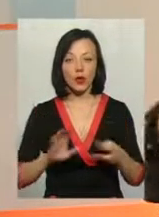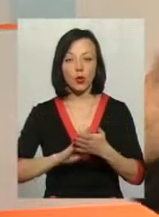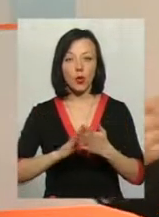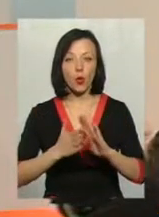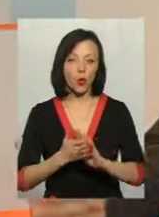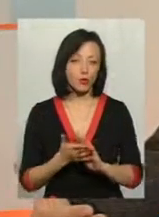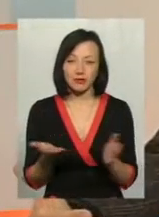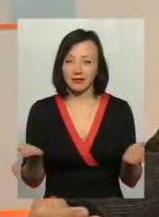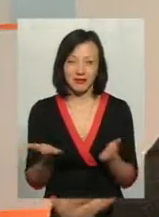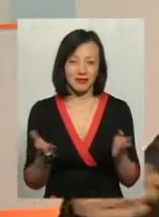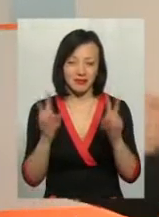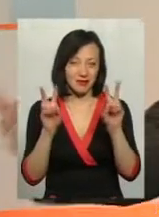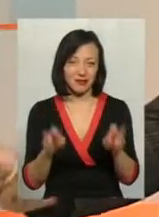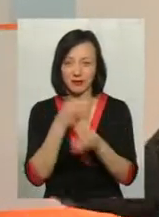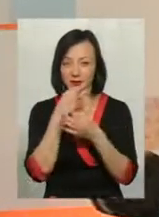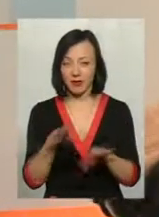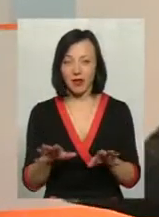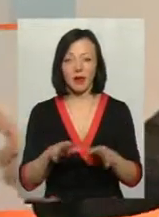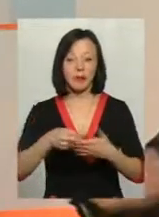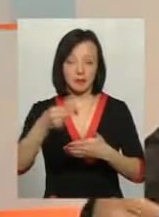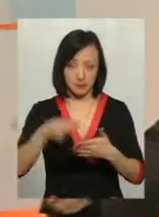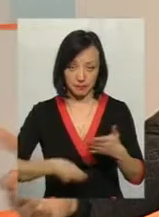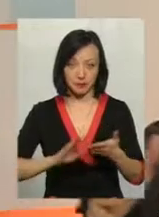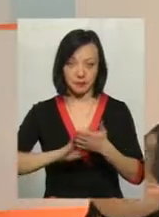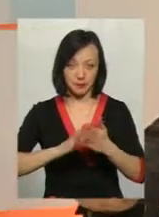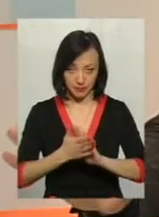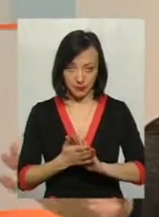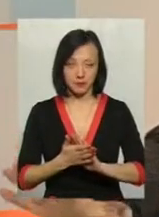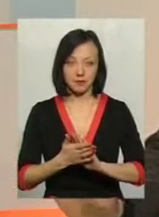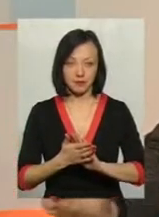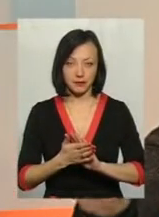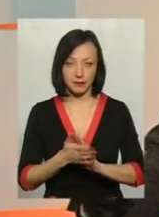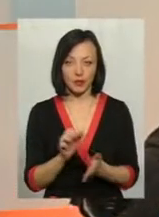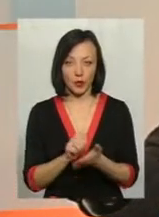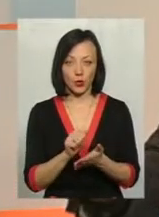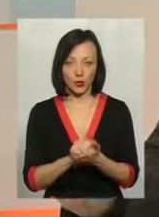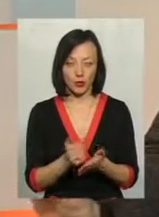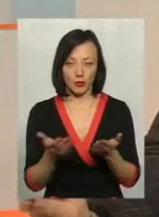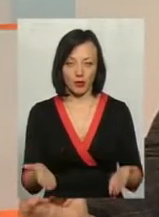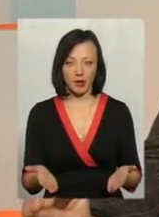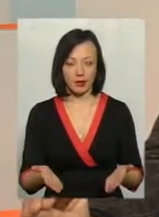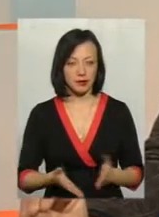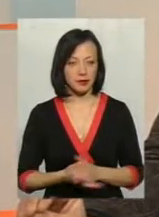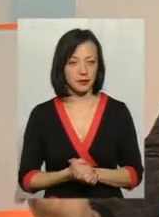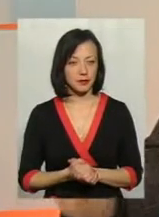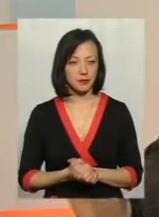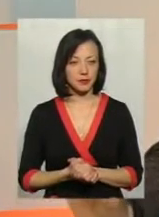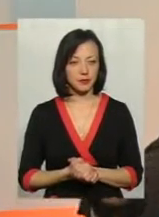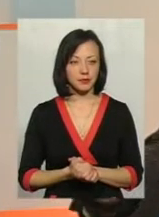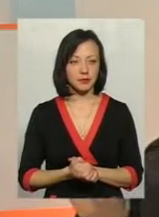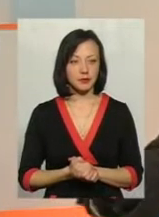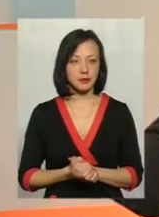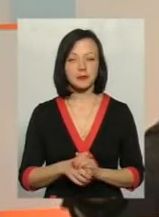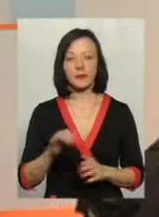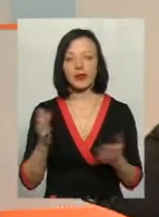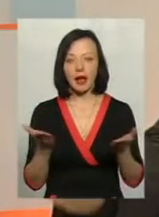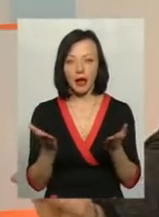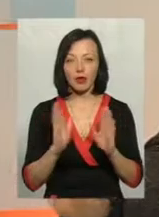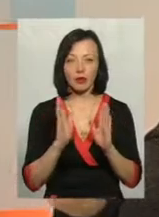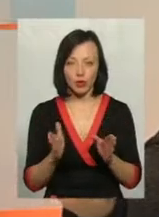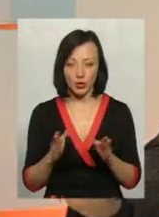чи як би вона не називалась, але укладає якийсь документ, власне, який